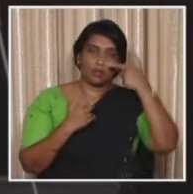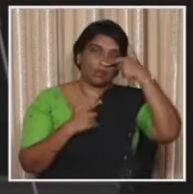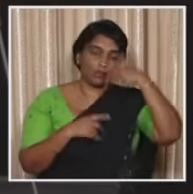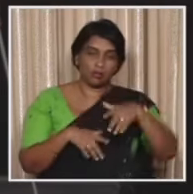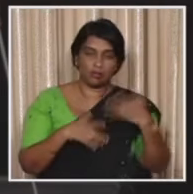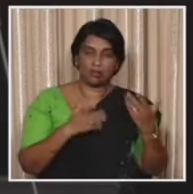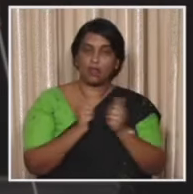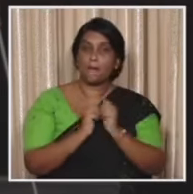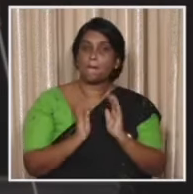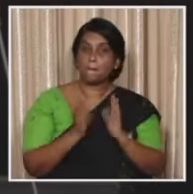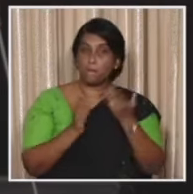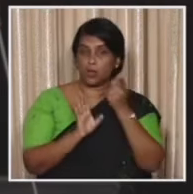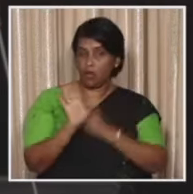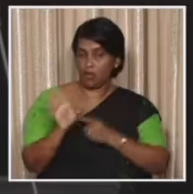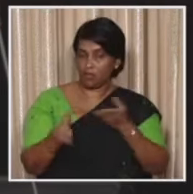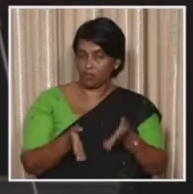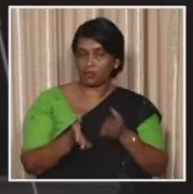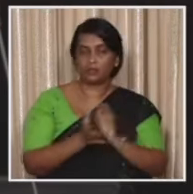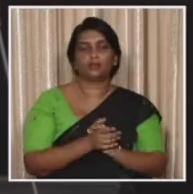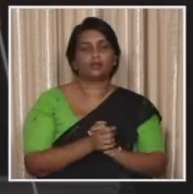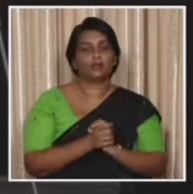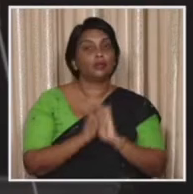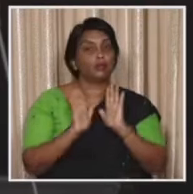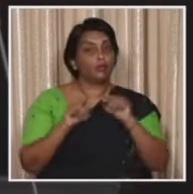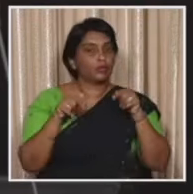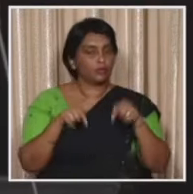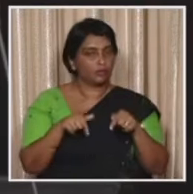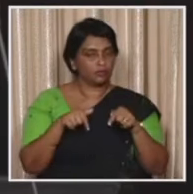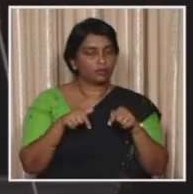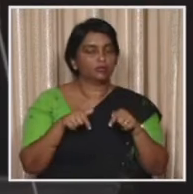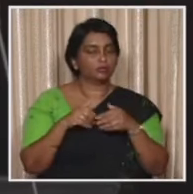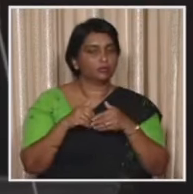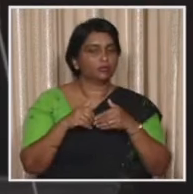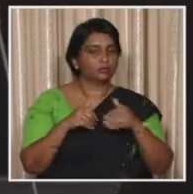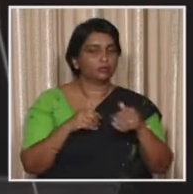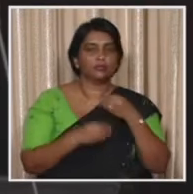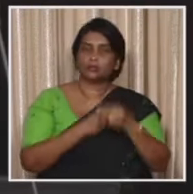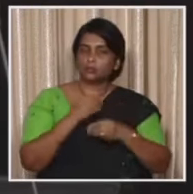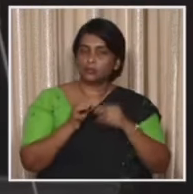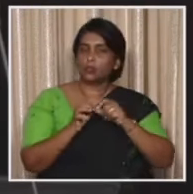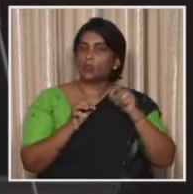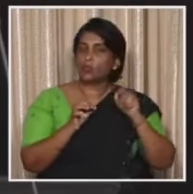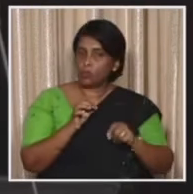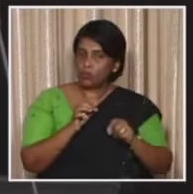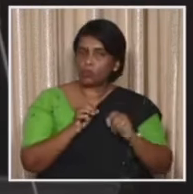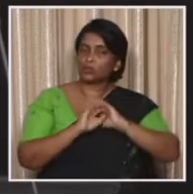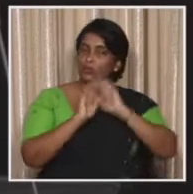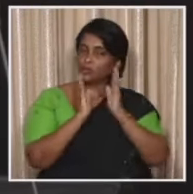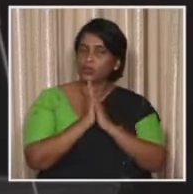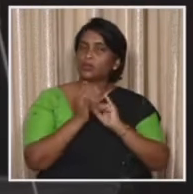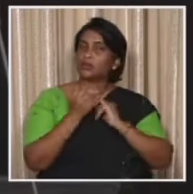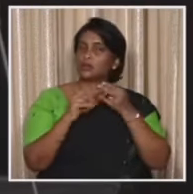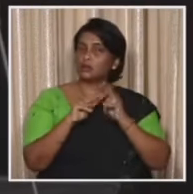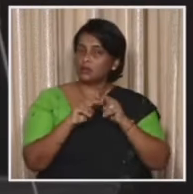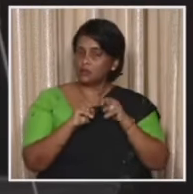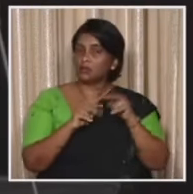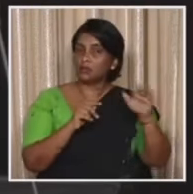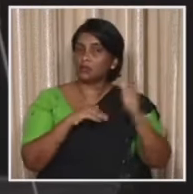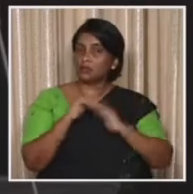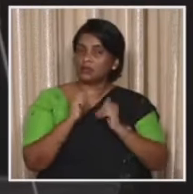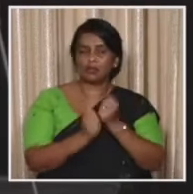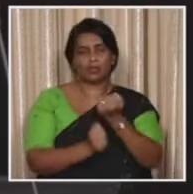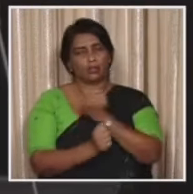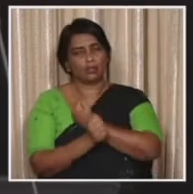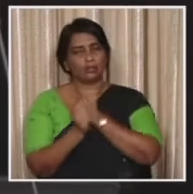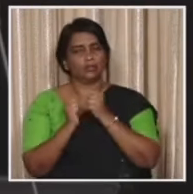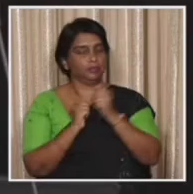නැතුව ආරම්භ කරපු වර්ෂයක්. හැබැයි අද වෙනකොට අපේ ආයෝජන මණ්ඩලයේ සය සිළුම නිලධාරීන්ට එය කරපු දැඩි